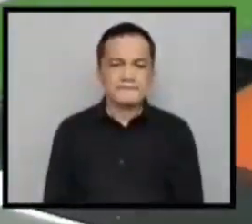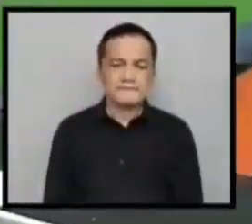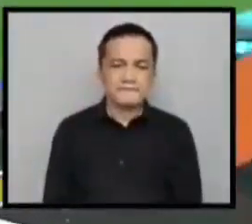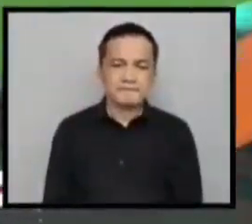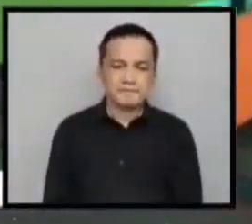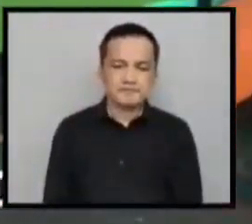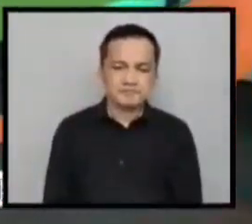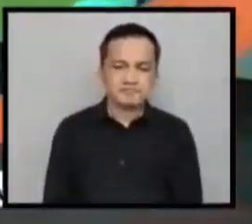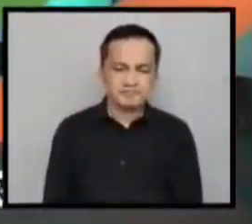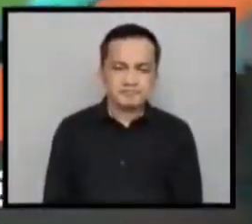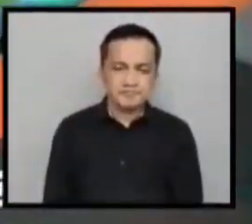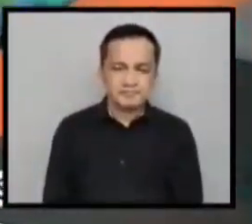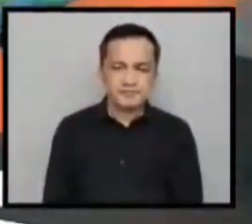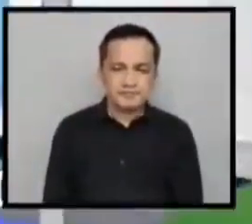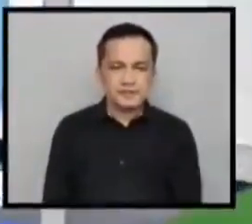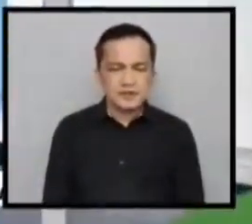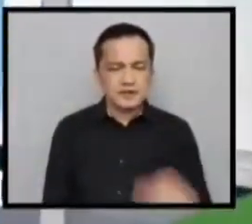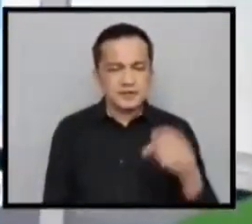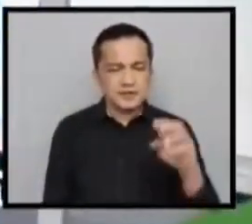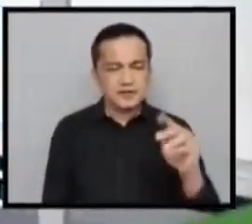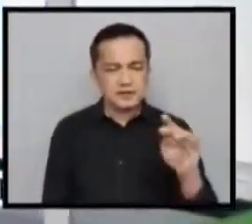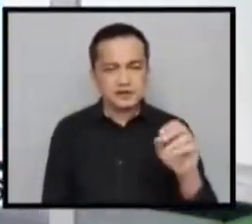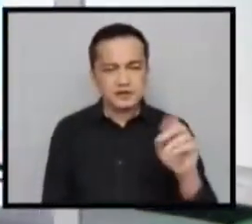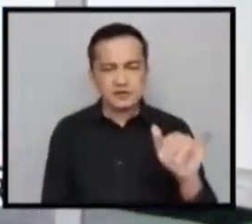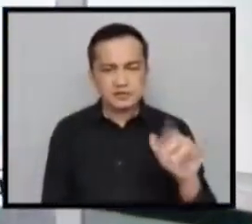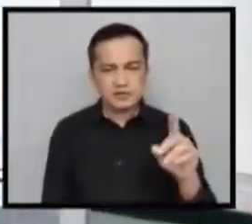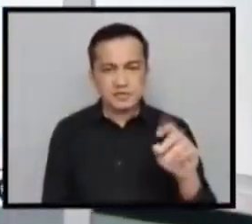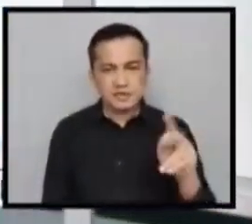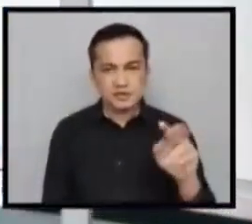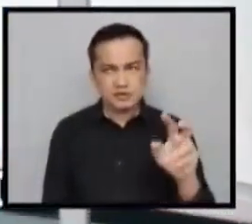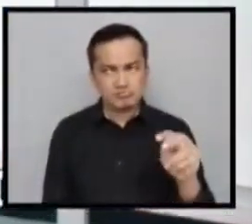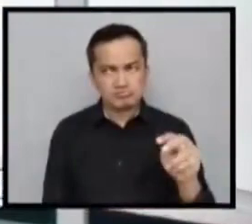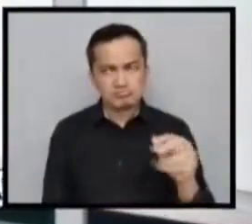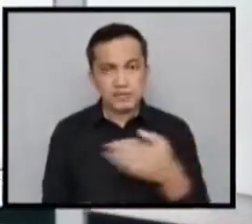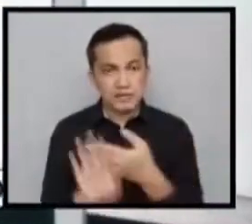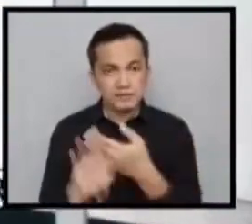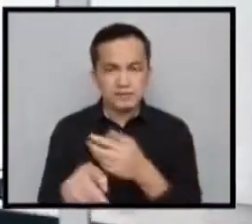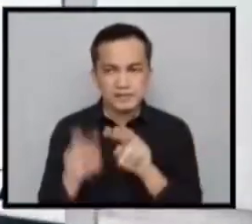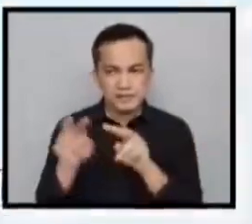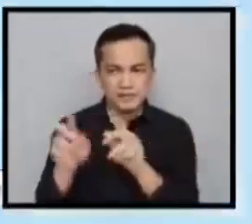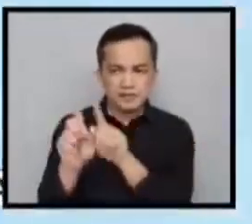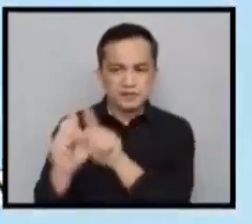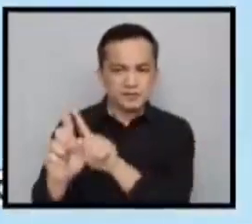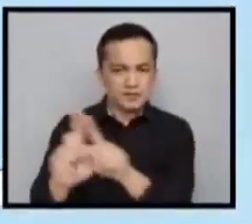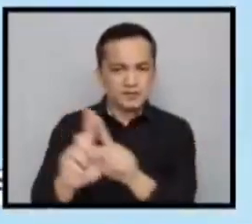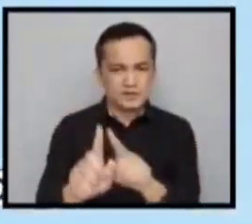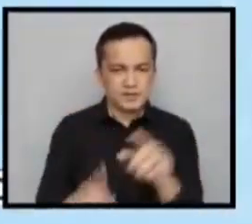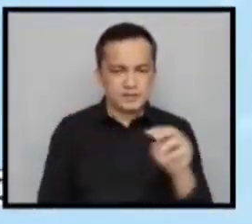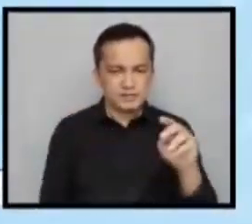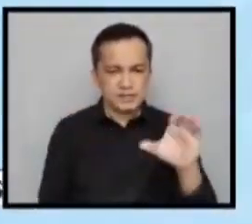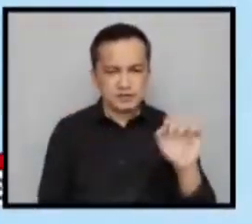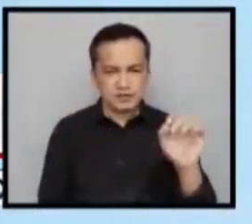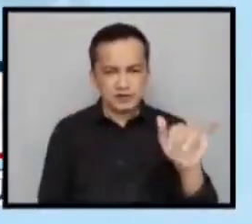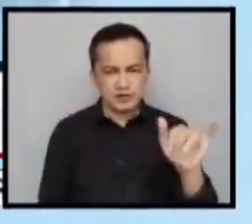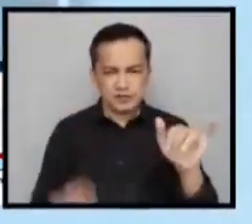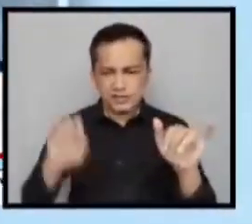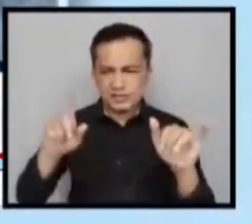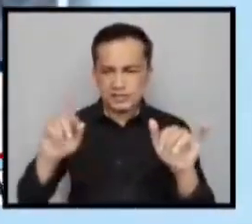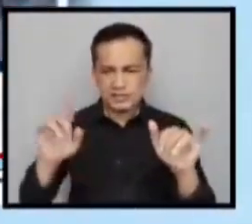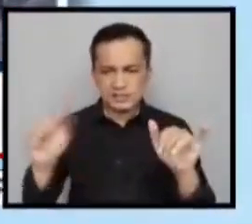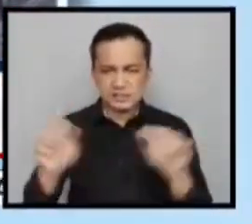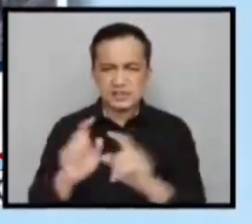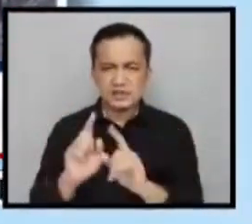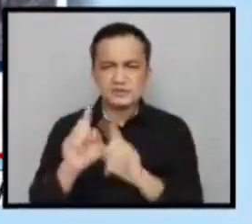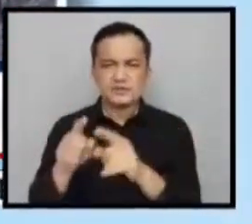Elizoson at McCoy de Leon, nagkabalikan na nga ba? Spotted together, sina McCoy at Elise na dumalo bilang date sa kasal ng